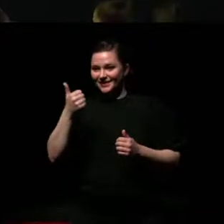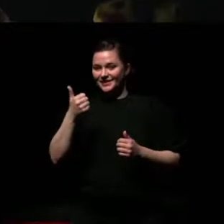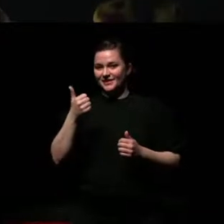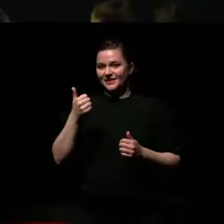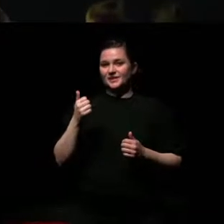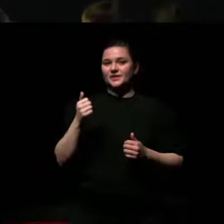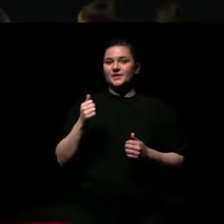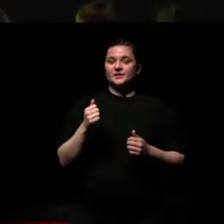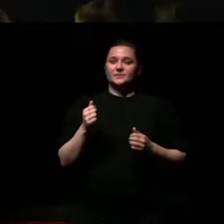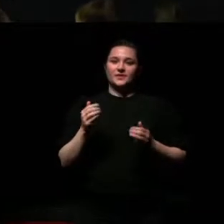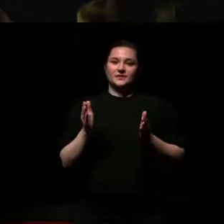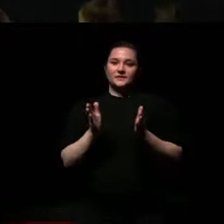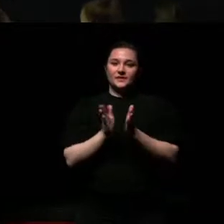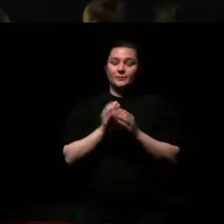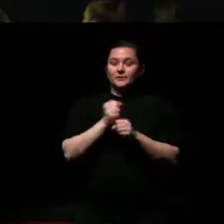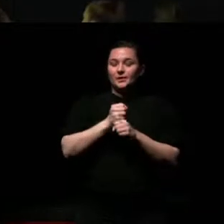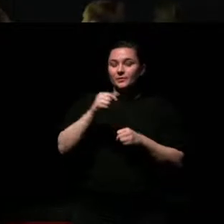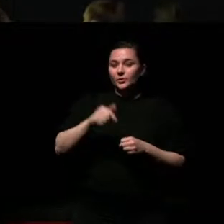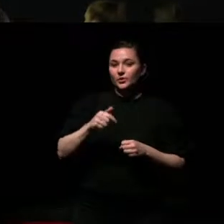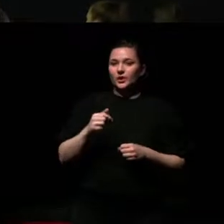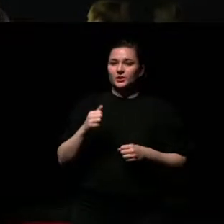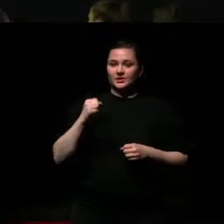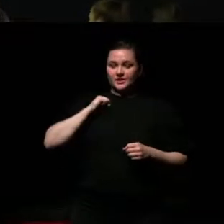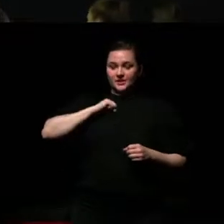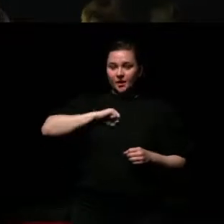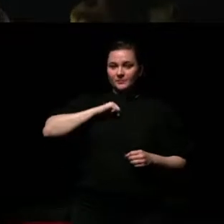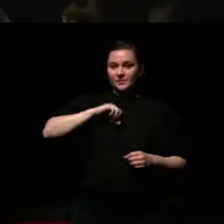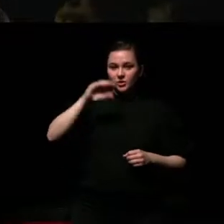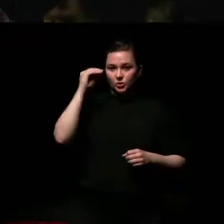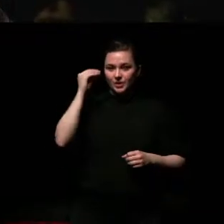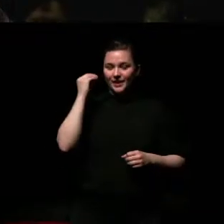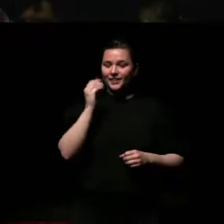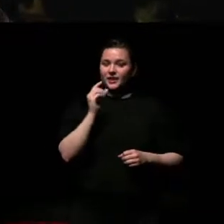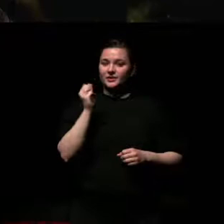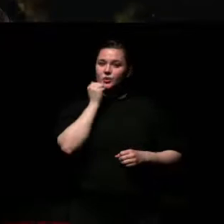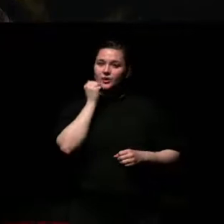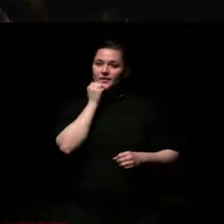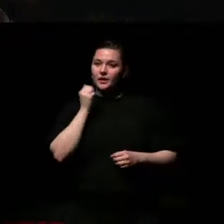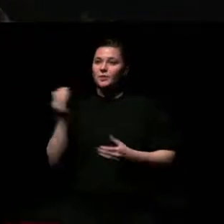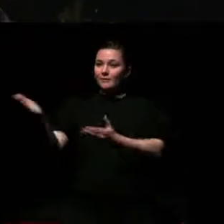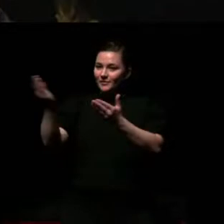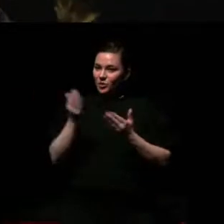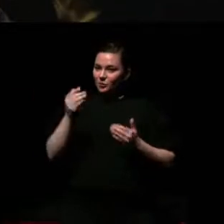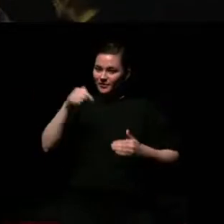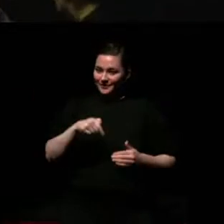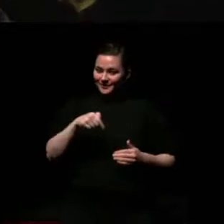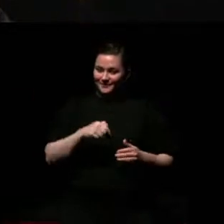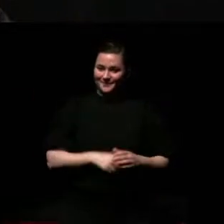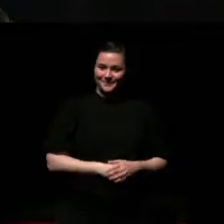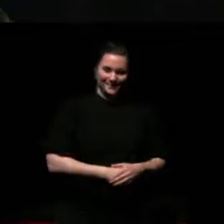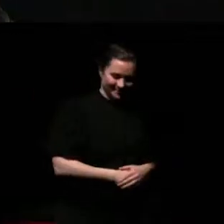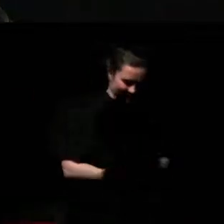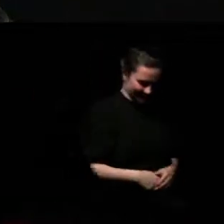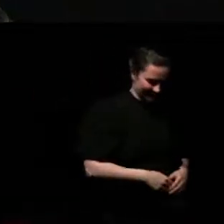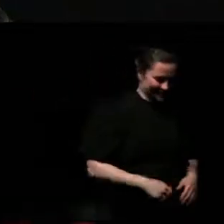Samien Student Trondsene. Ta godt imot Lise Eda Murberg og Mathias Eilert Olsen.